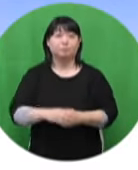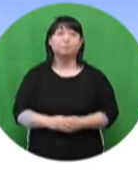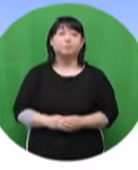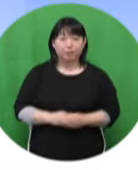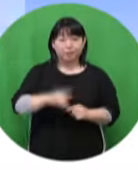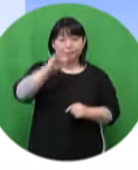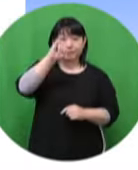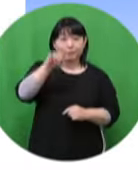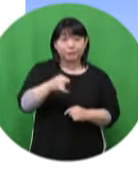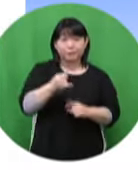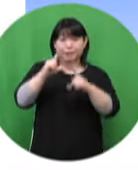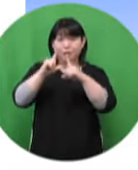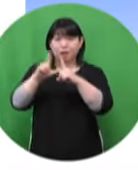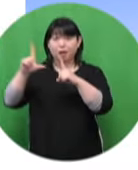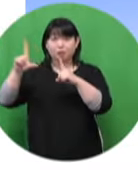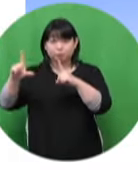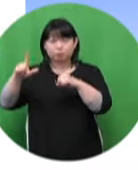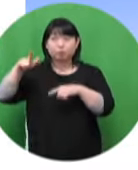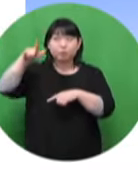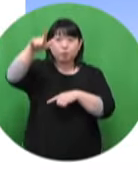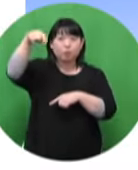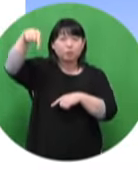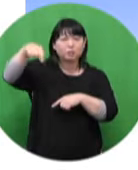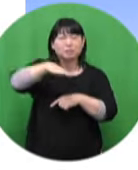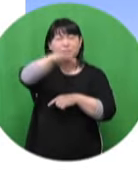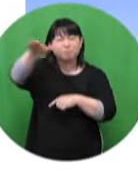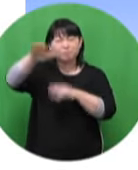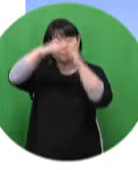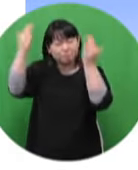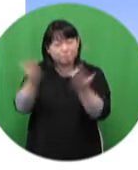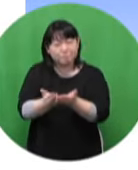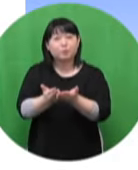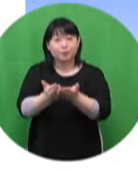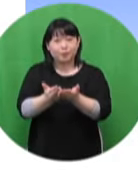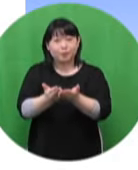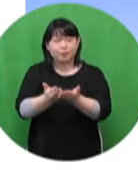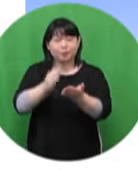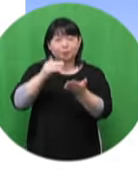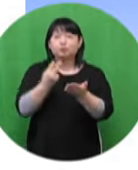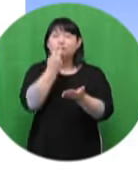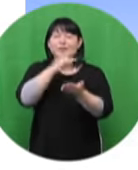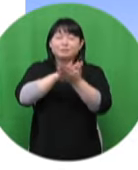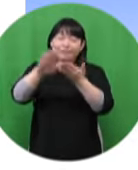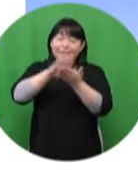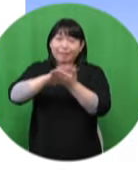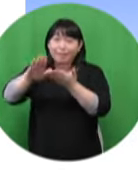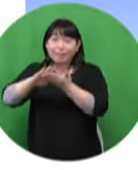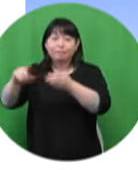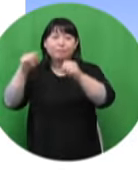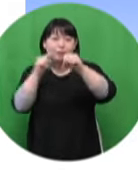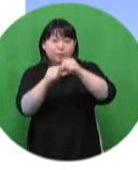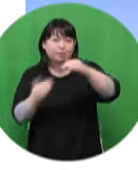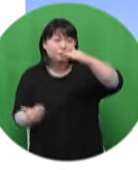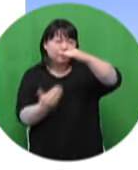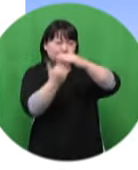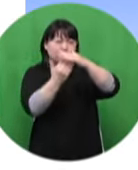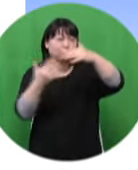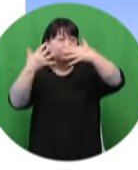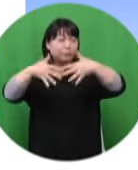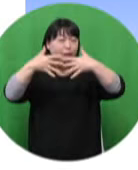しています。また JAL グループで運航するすべてのジェット機は、機内で循環する空気を清潔に保つ